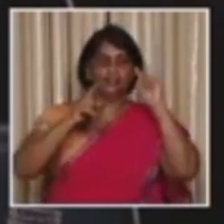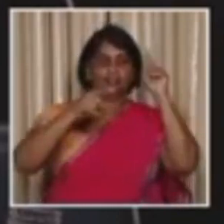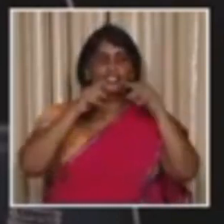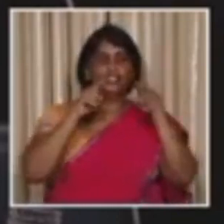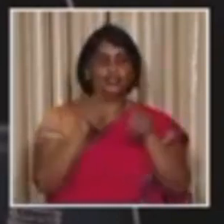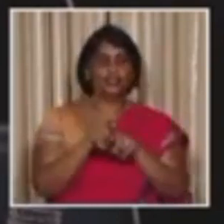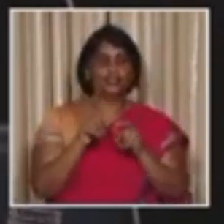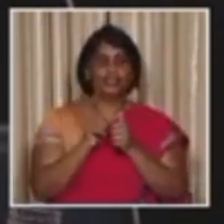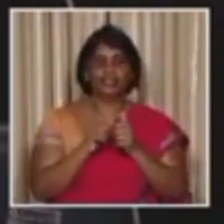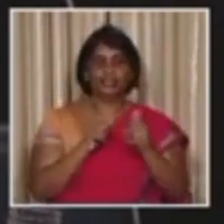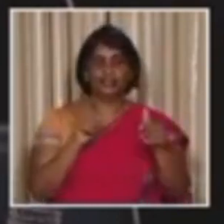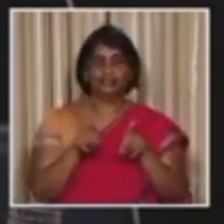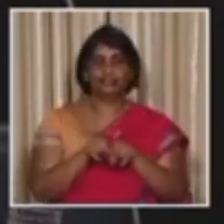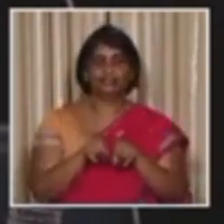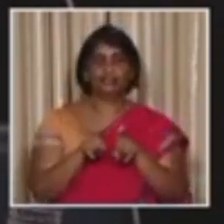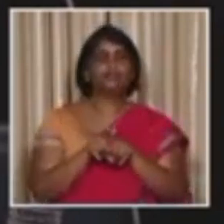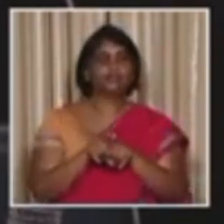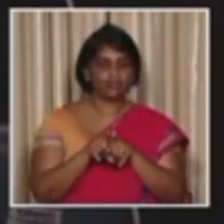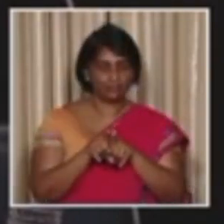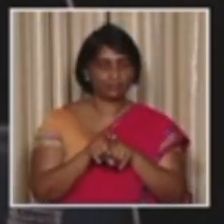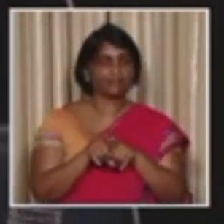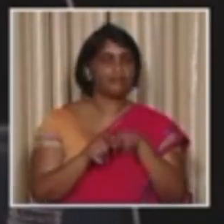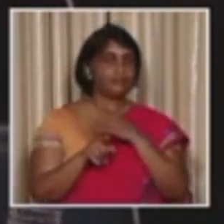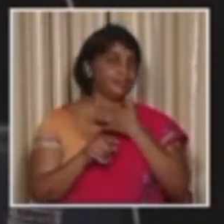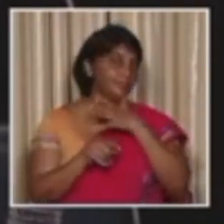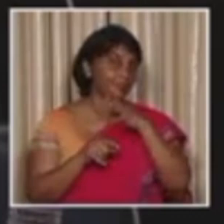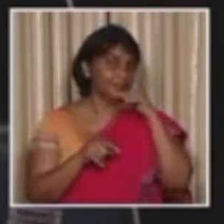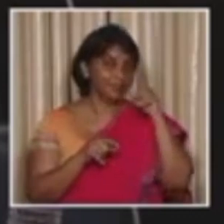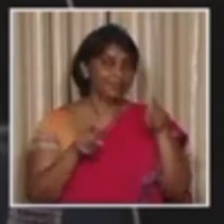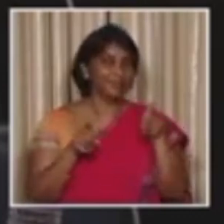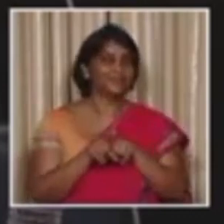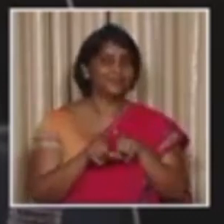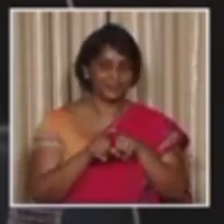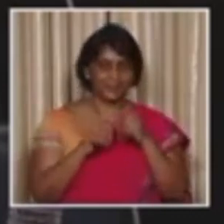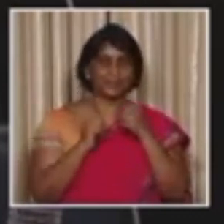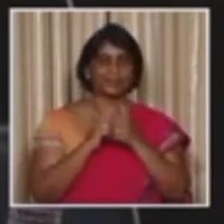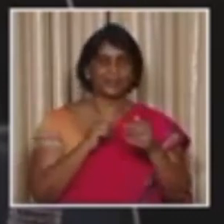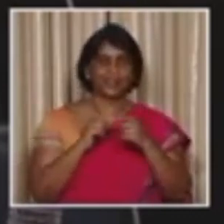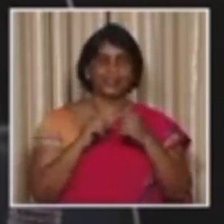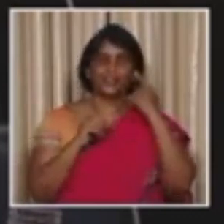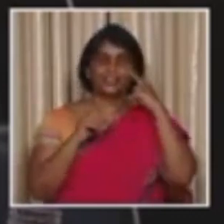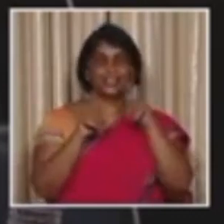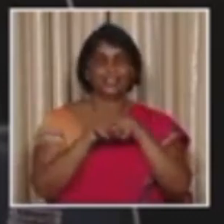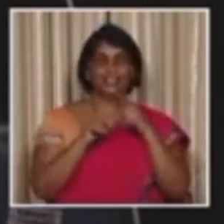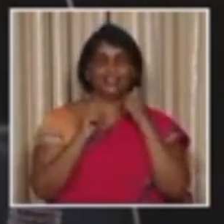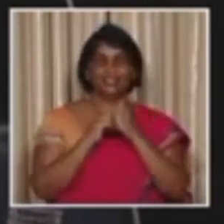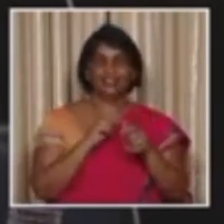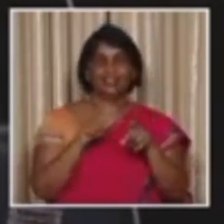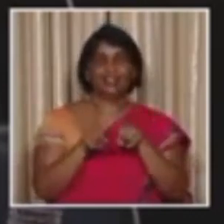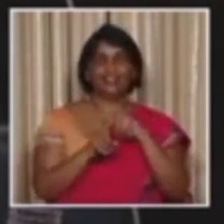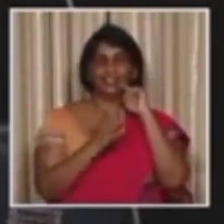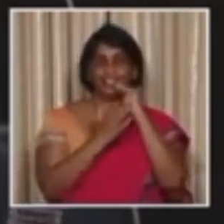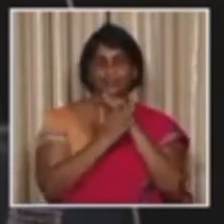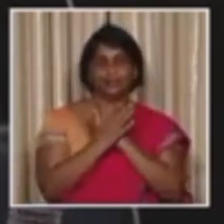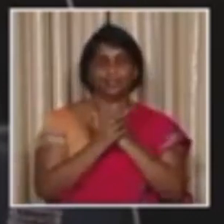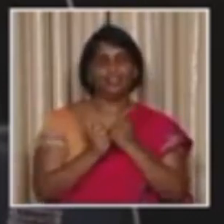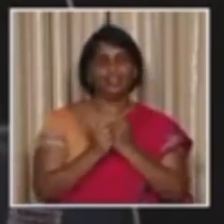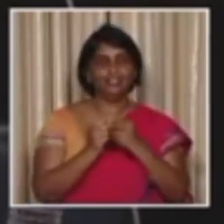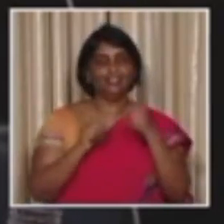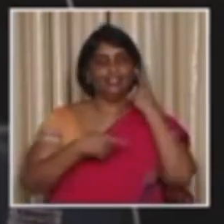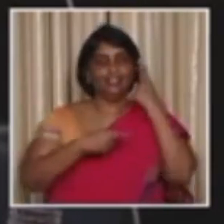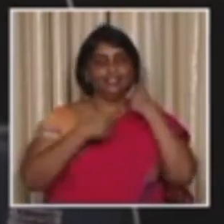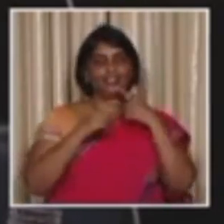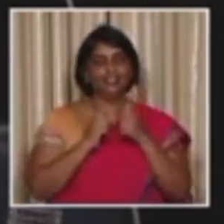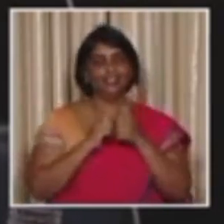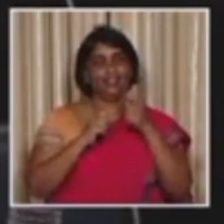விரட்டப்பட்டு பிரிட்டிஷாரால் அவர்களை இருப்பாற்றுவதற்கு இடமில்லாமல் தவித்து கடைசியில் பாலஸ்தீன மக்கள்